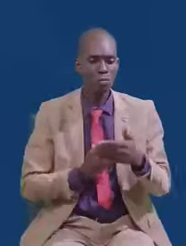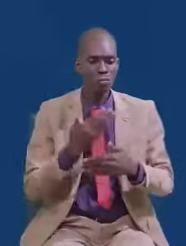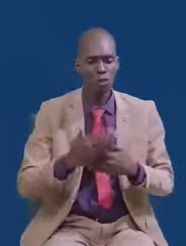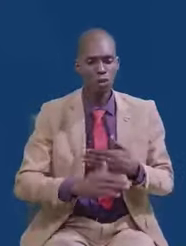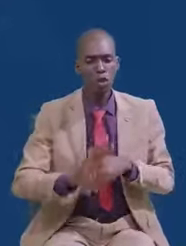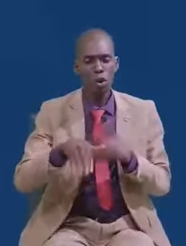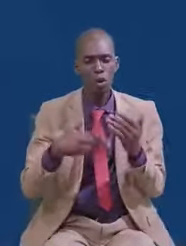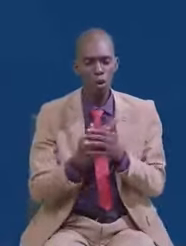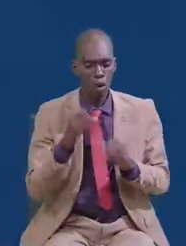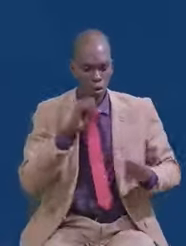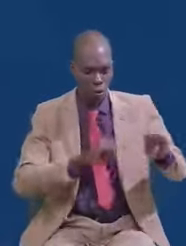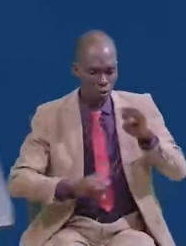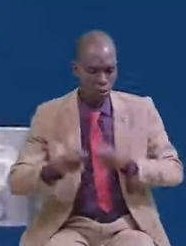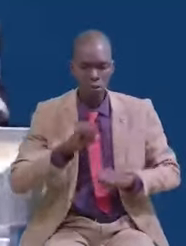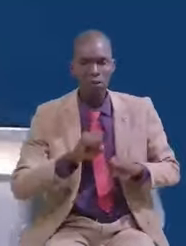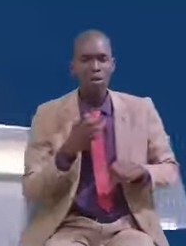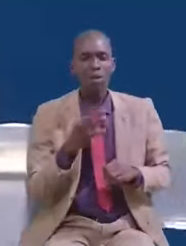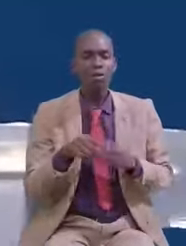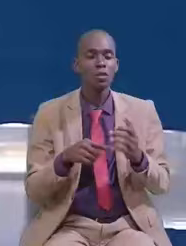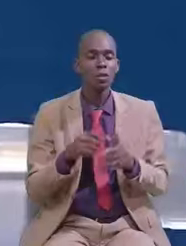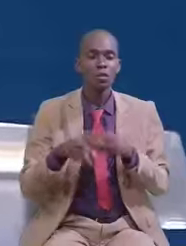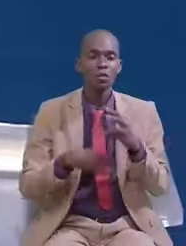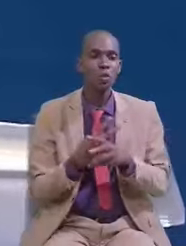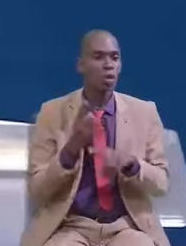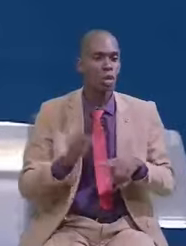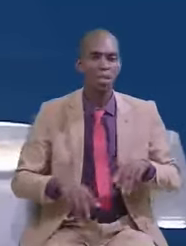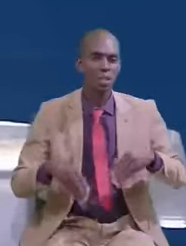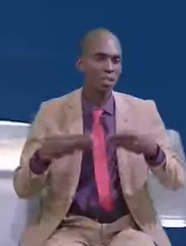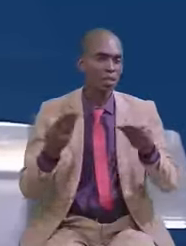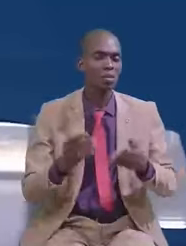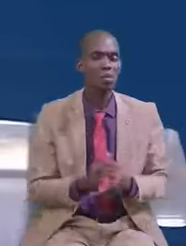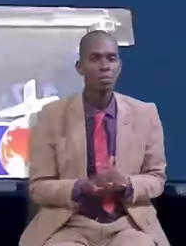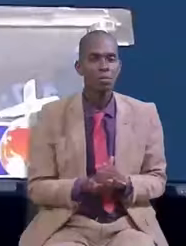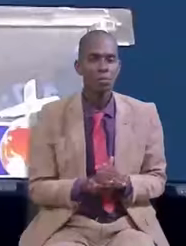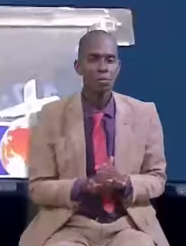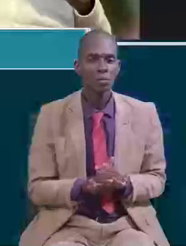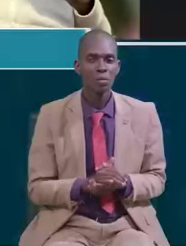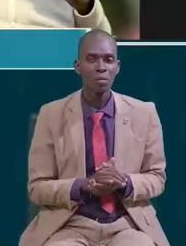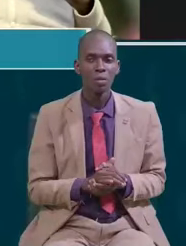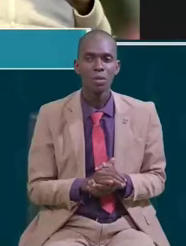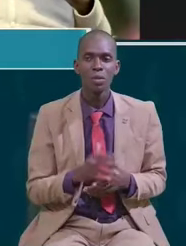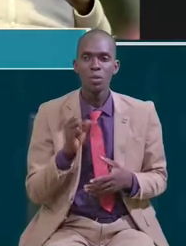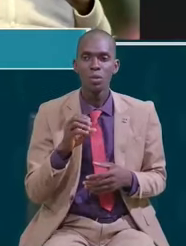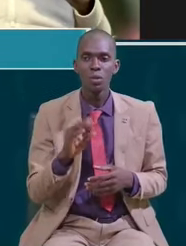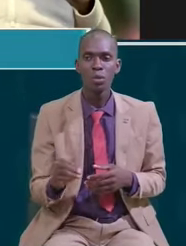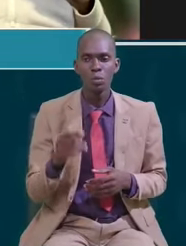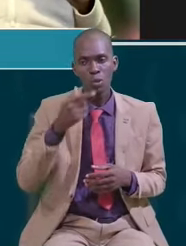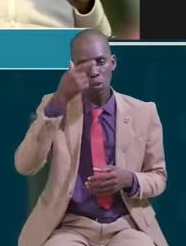Par-dessus les découvertes scientifiques de ce monde, à cause de ces